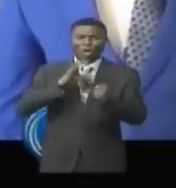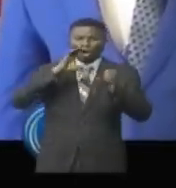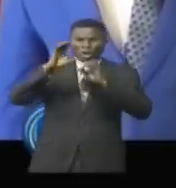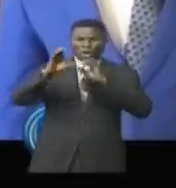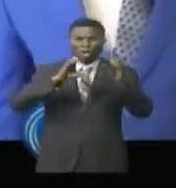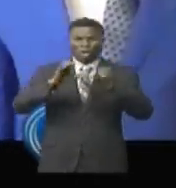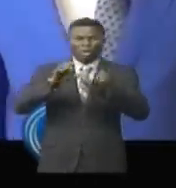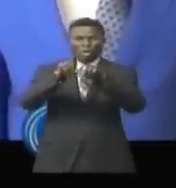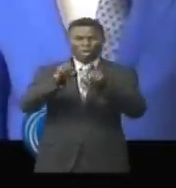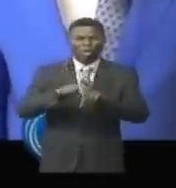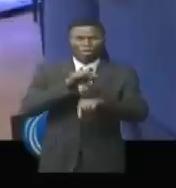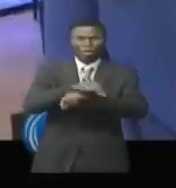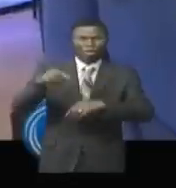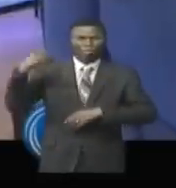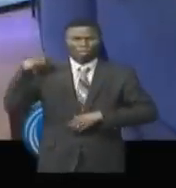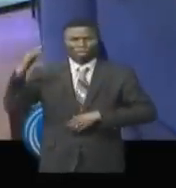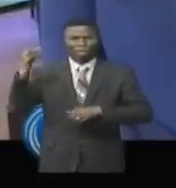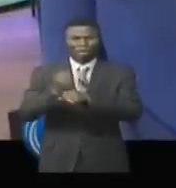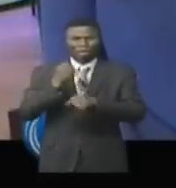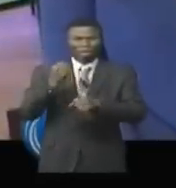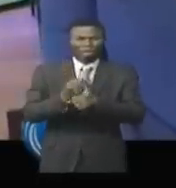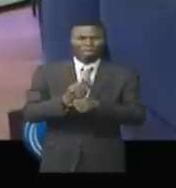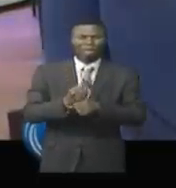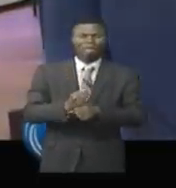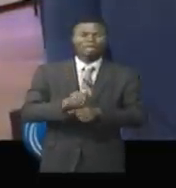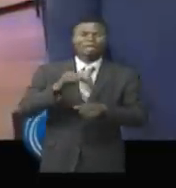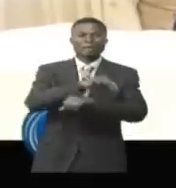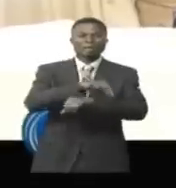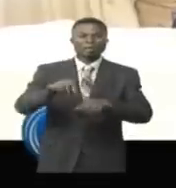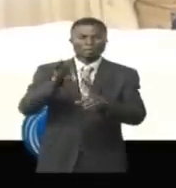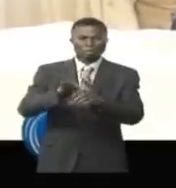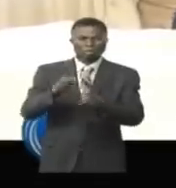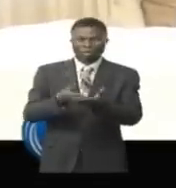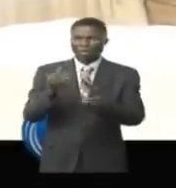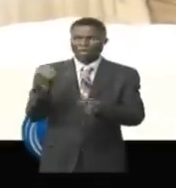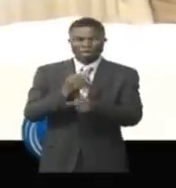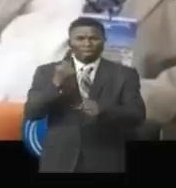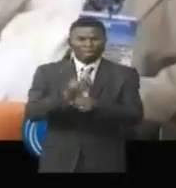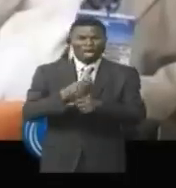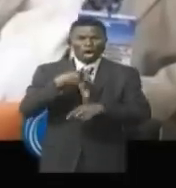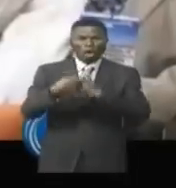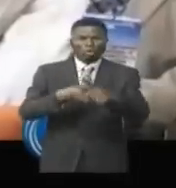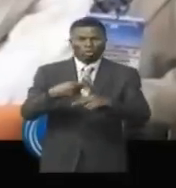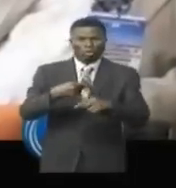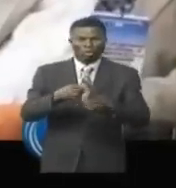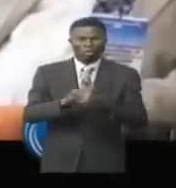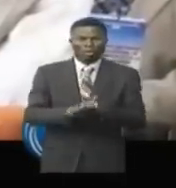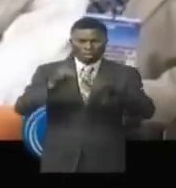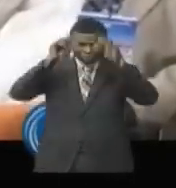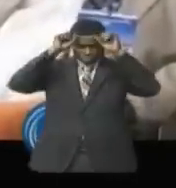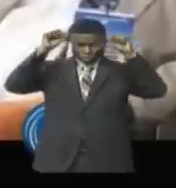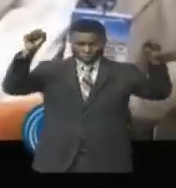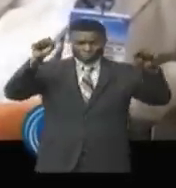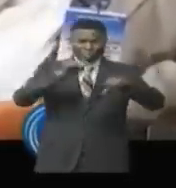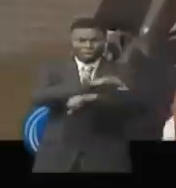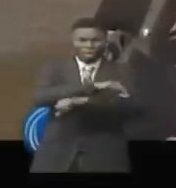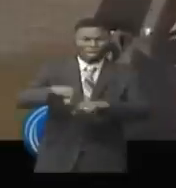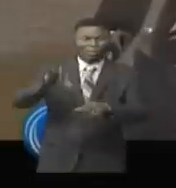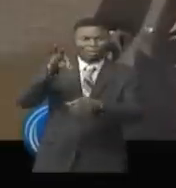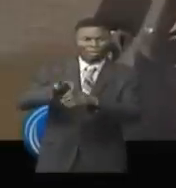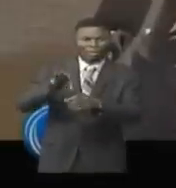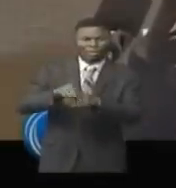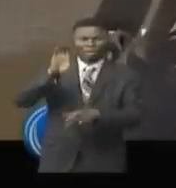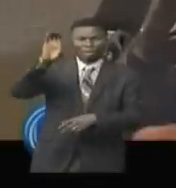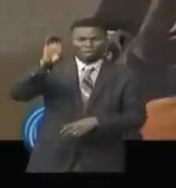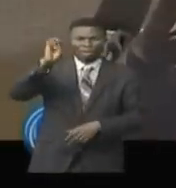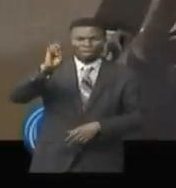communication institutionnelle et opérationnelle de la centrale électorale. Ces travaux ont été lancés par le président de la Commission électorale